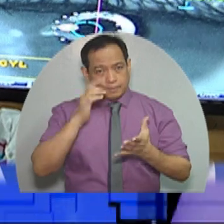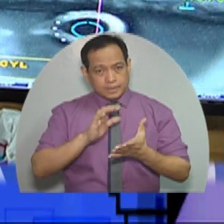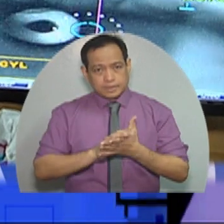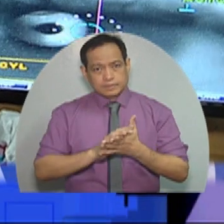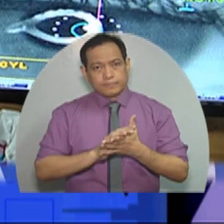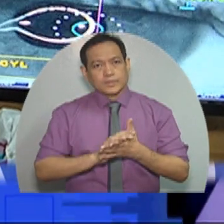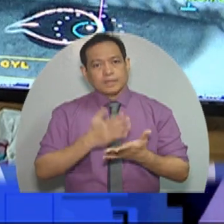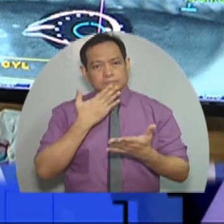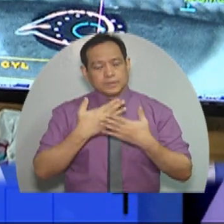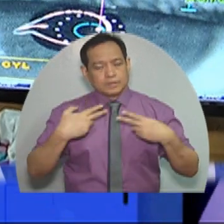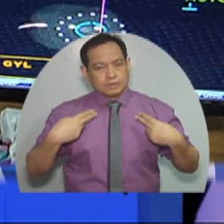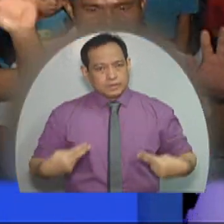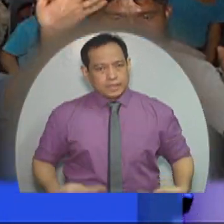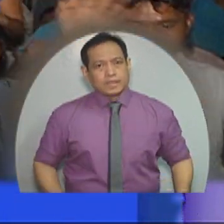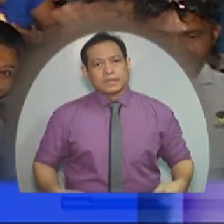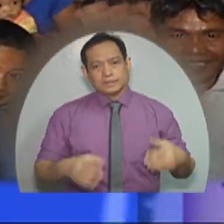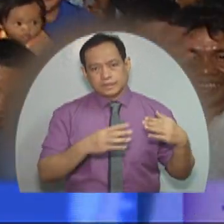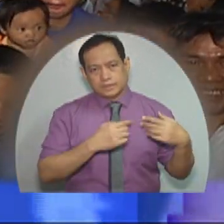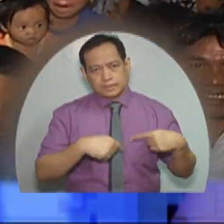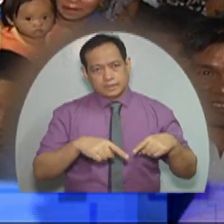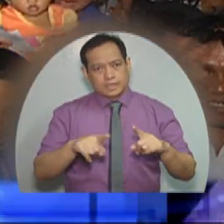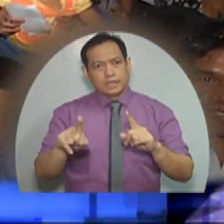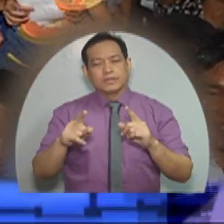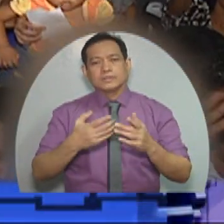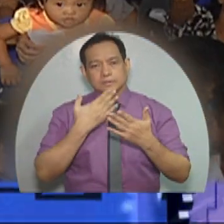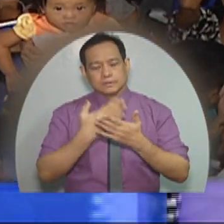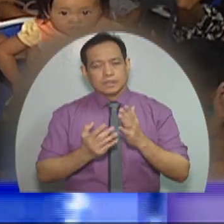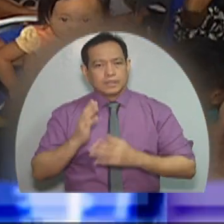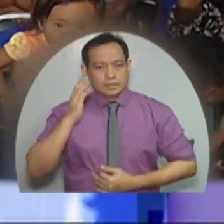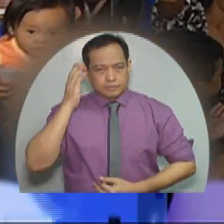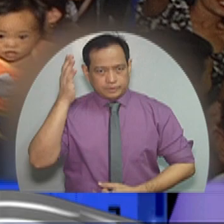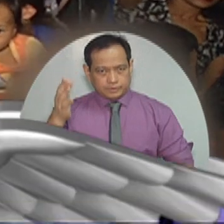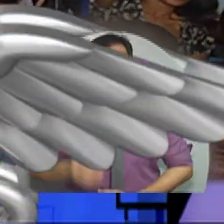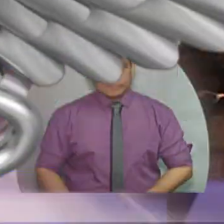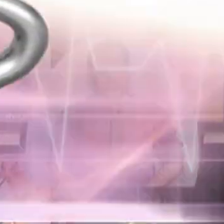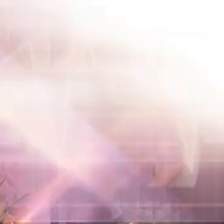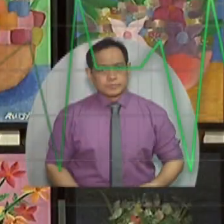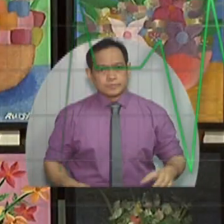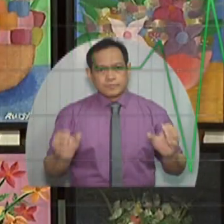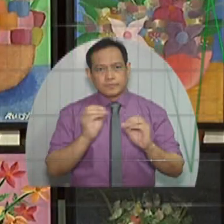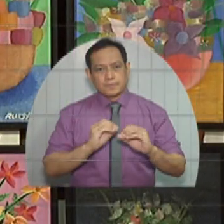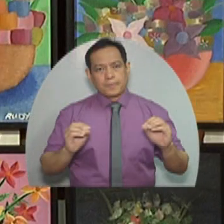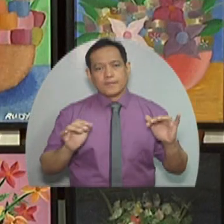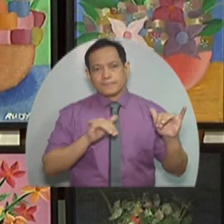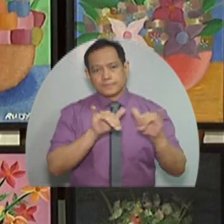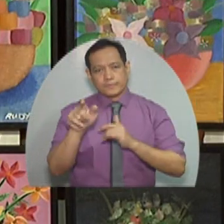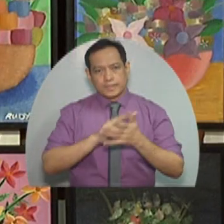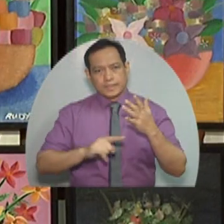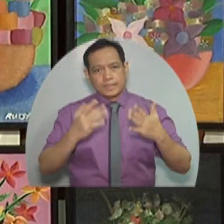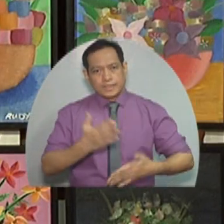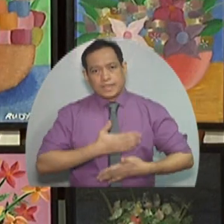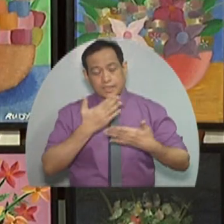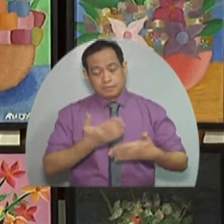kami na ang magandang kalusugan ay tungo sa magandang kinabukasan. Walang kapantay na ligaya